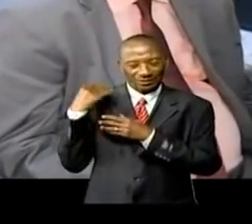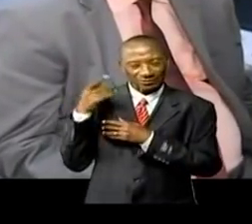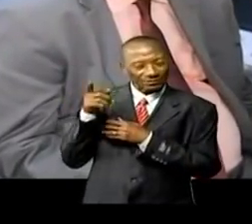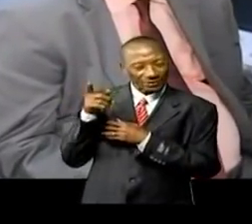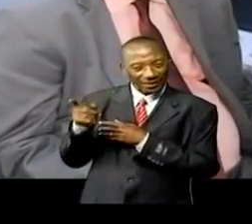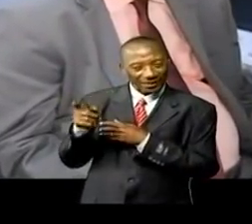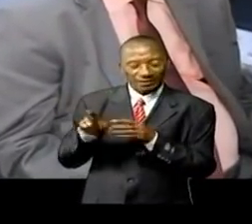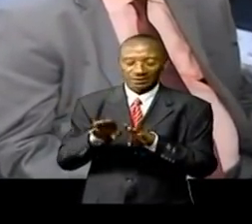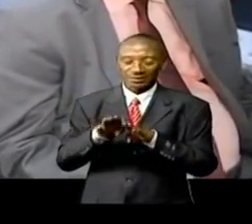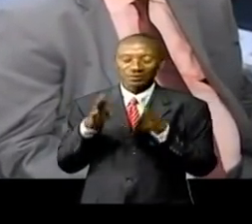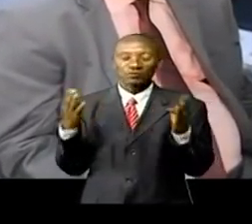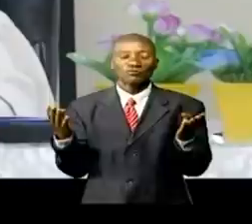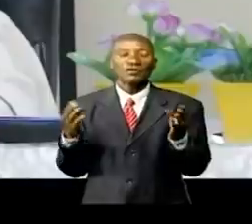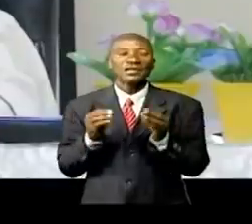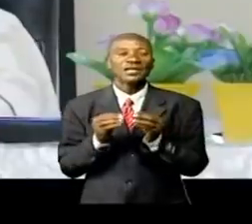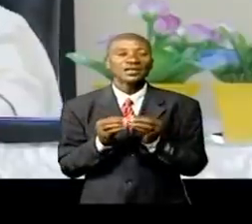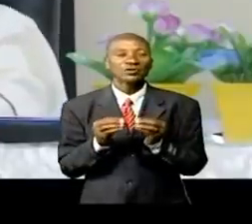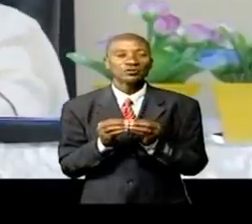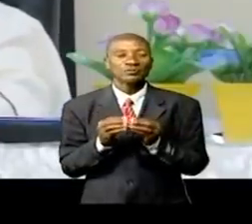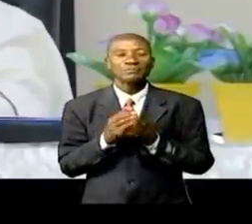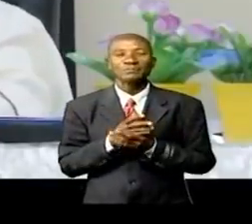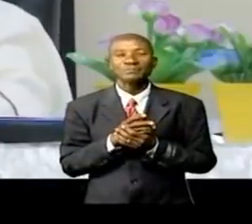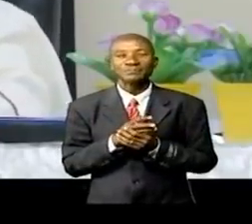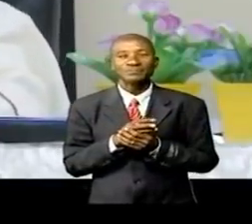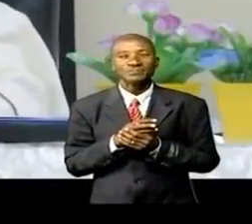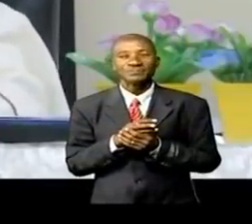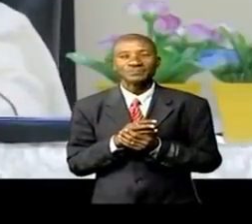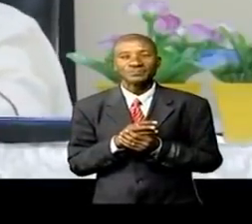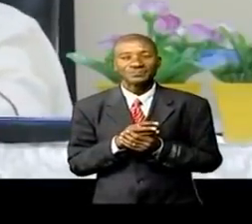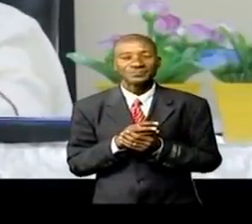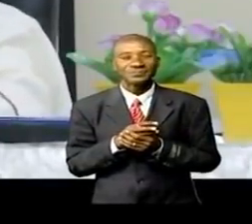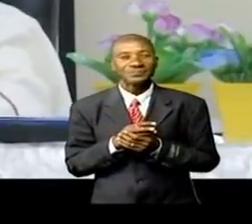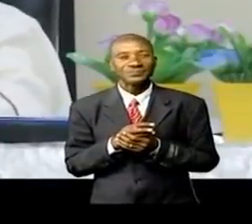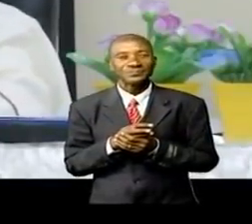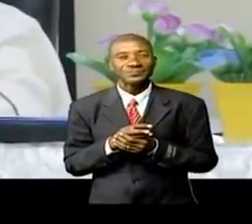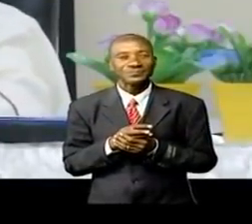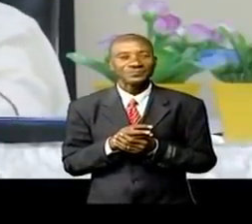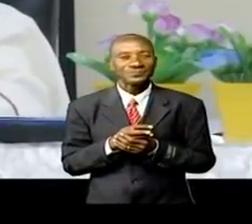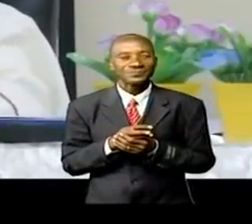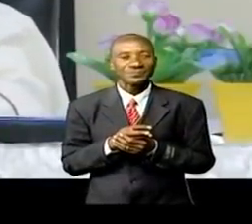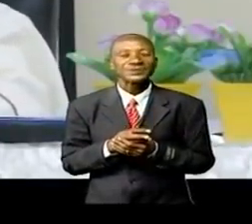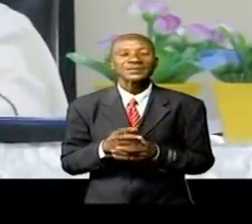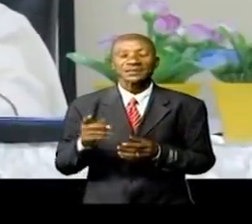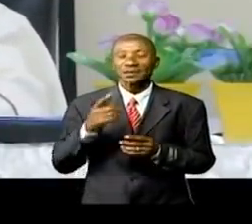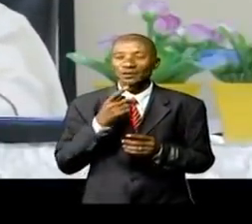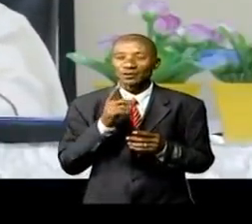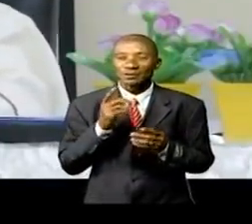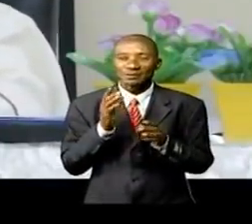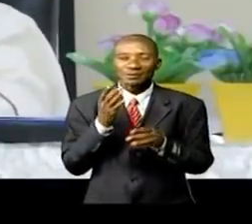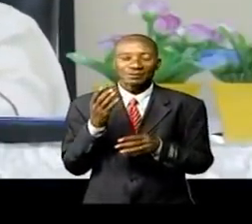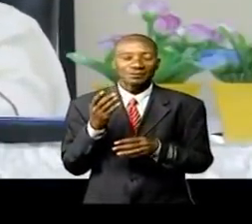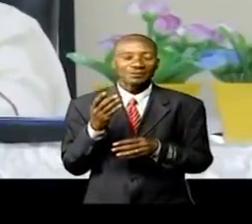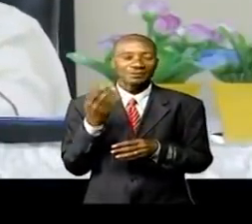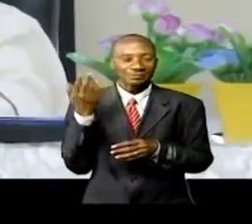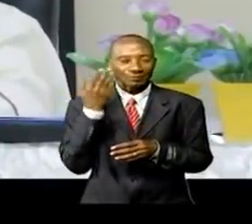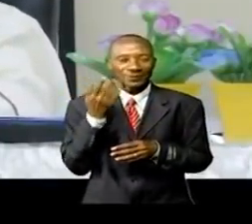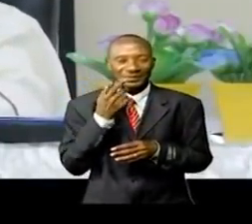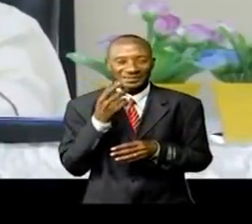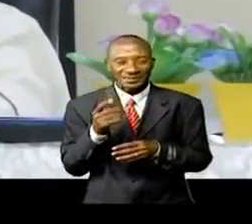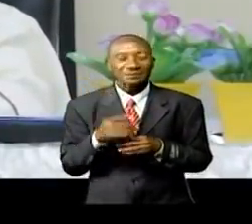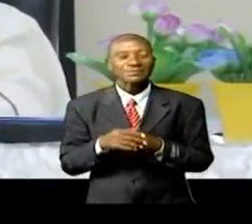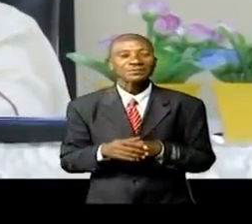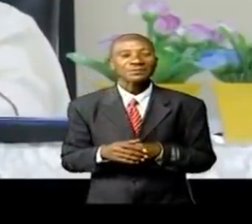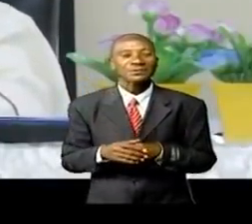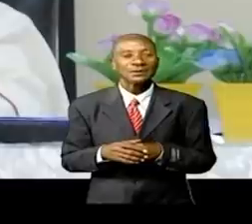rappelé les attentes aux participants. C'est comme si je disais discernement. Je m'entends encore dire accompagnement et je m'entends encore